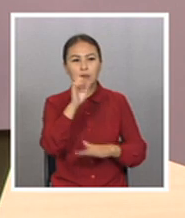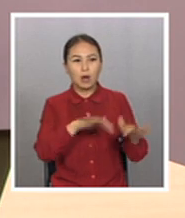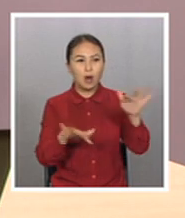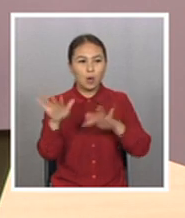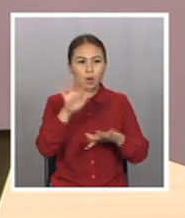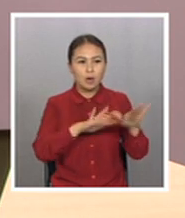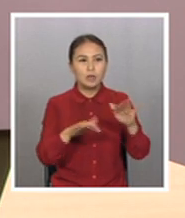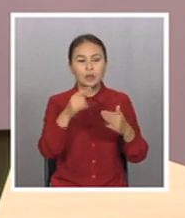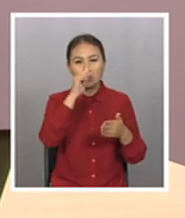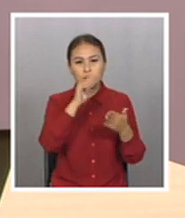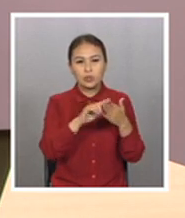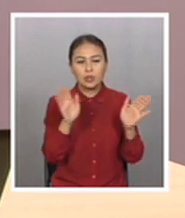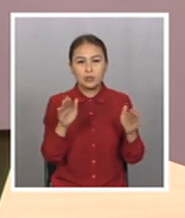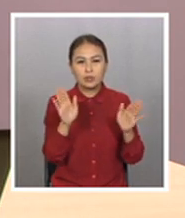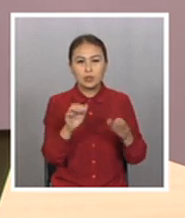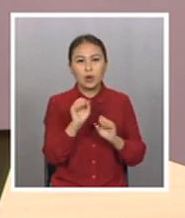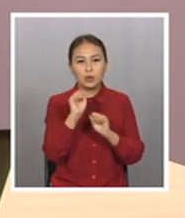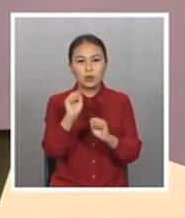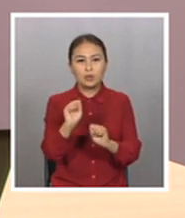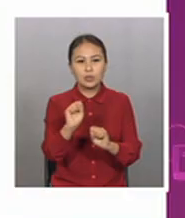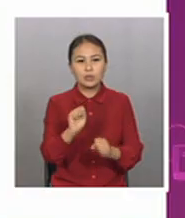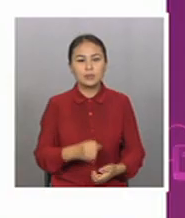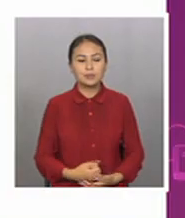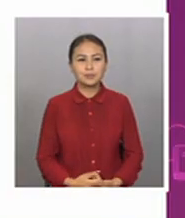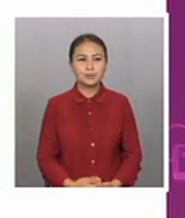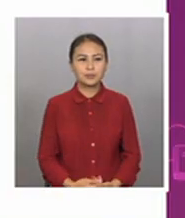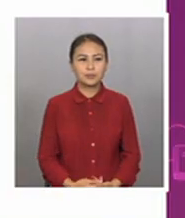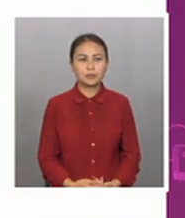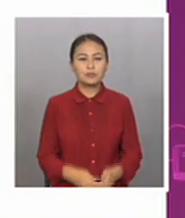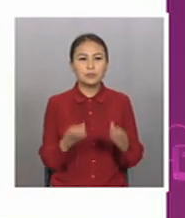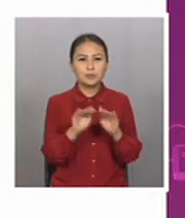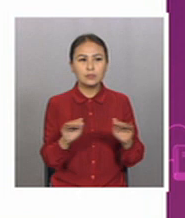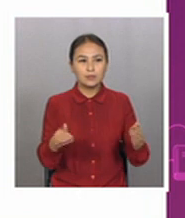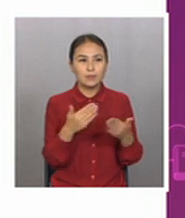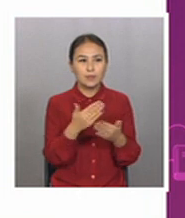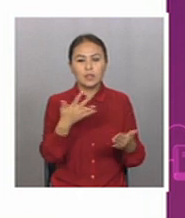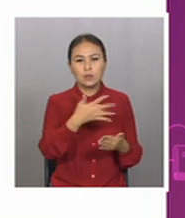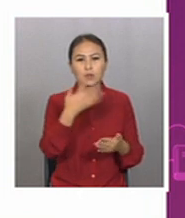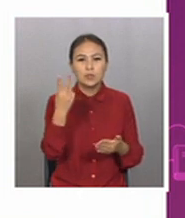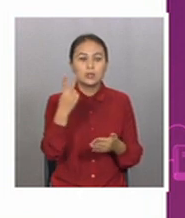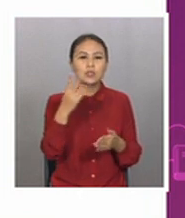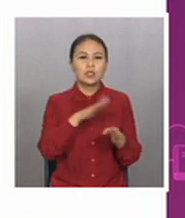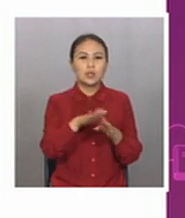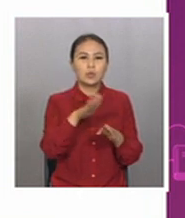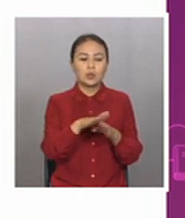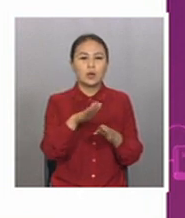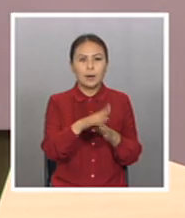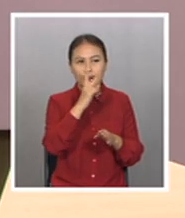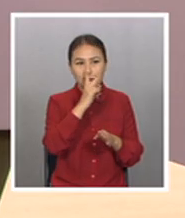мал құстардың қорғаушысы екен. Балалар, енді 52-ші жаттығуға